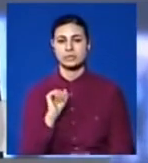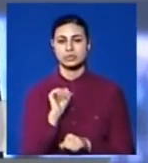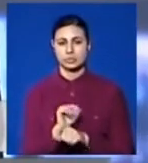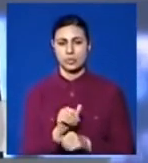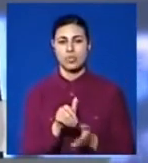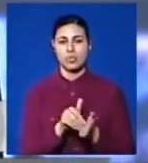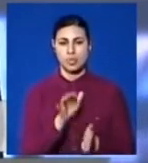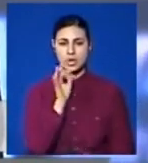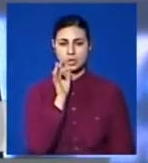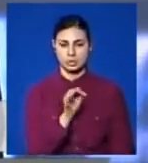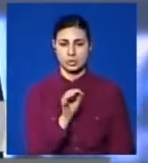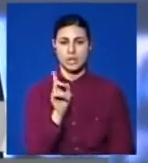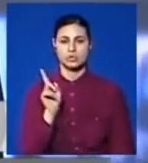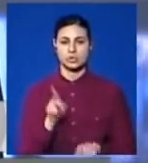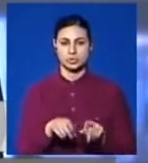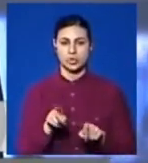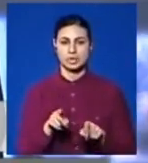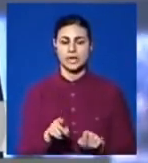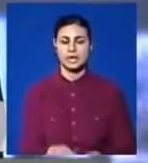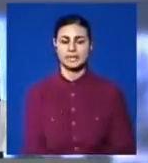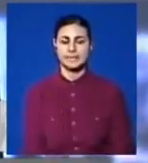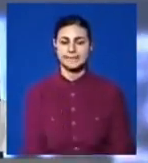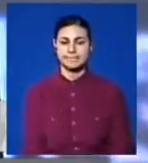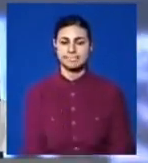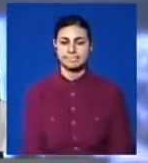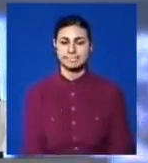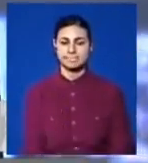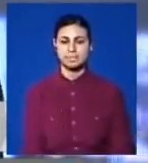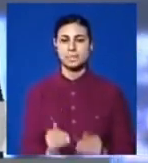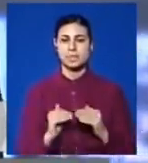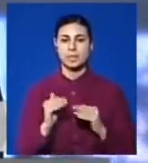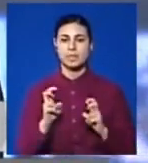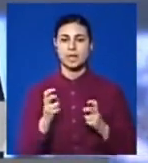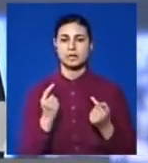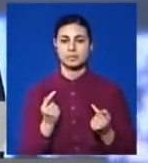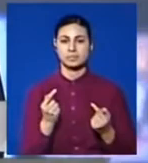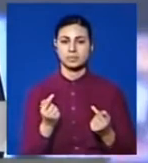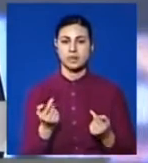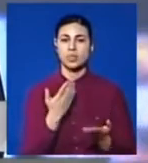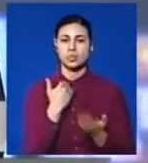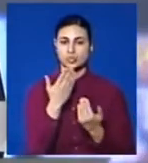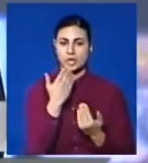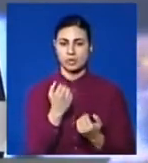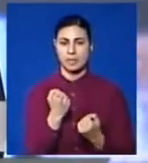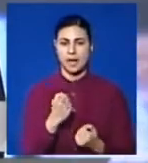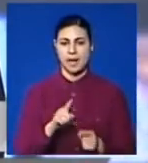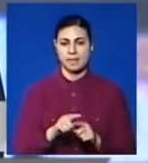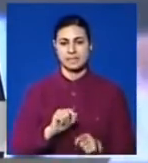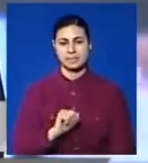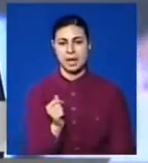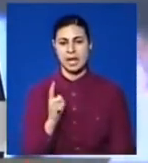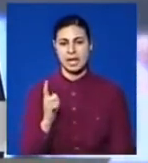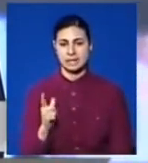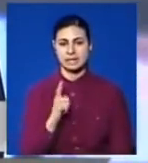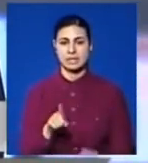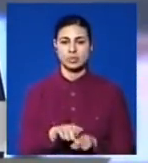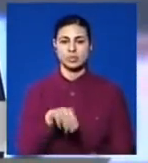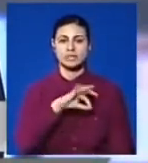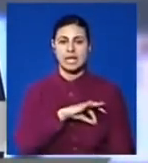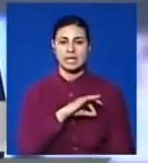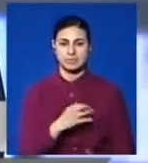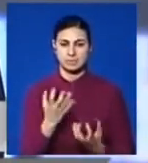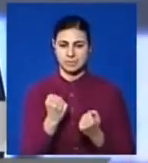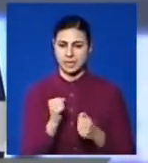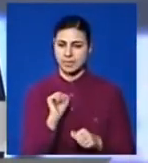თქვას უარი ზოგიერთ, ასე ვთქვათ, მაღალ თანამდებობის პირთან მჭიდრო ურთიერთობაზე და ამით სარგებლის